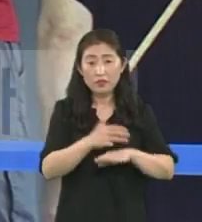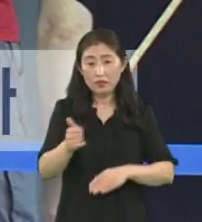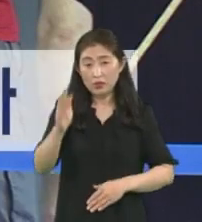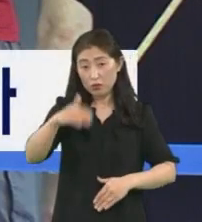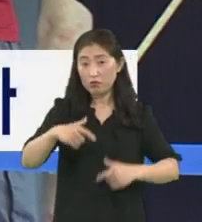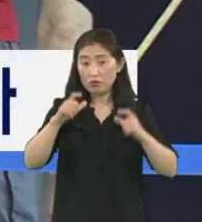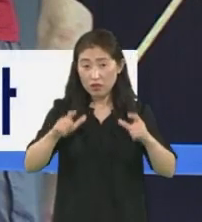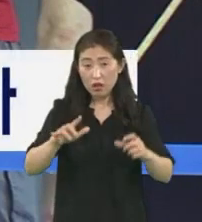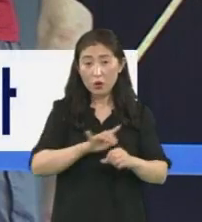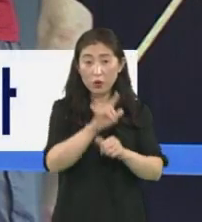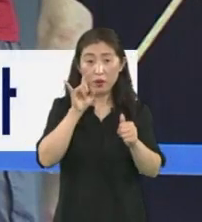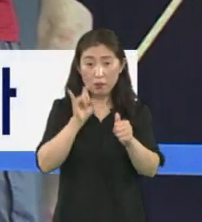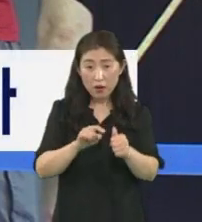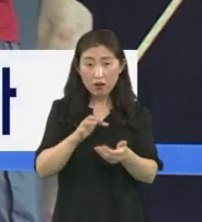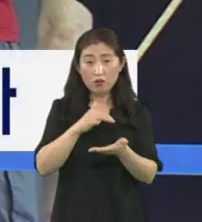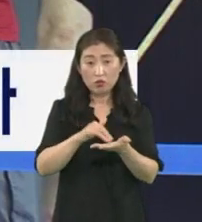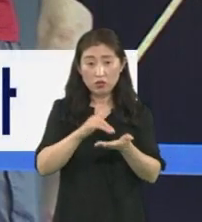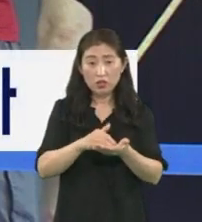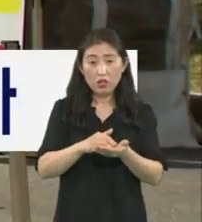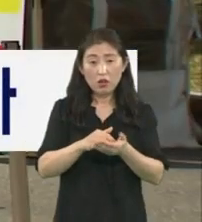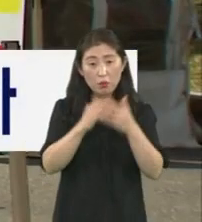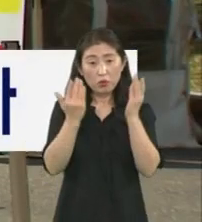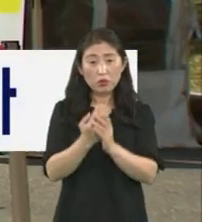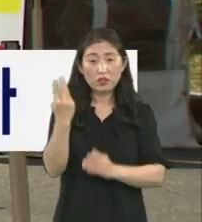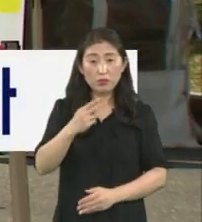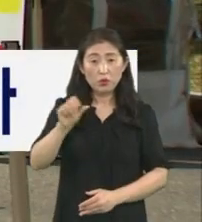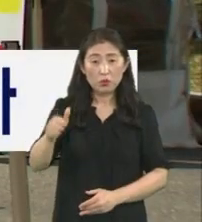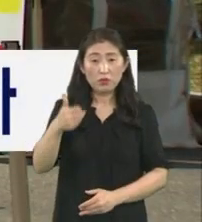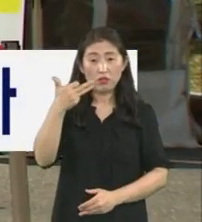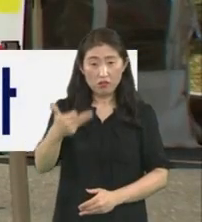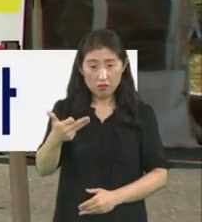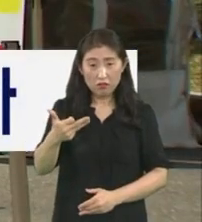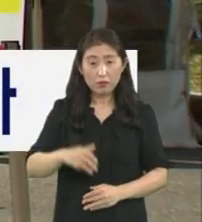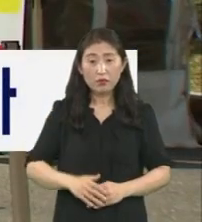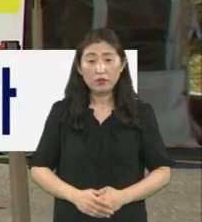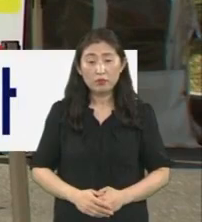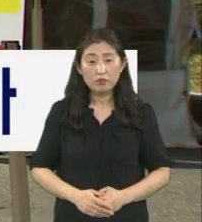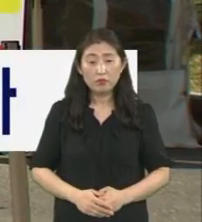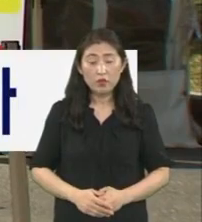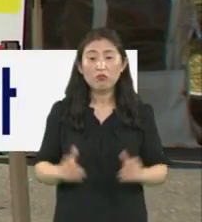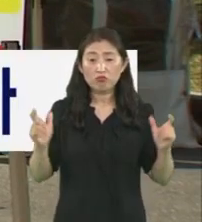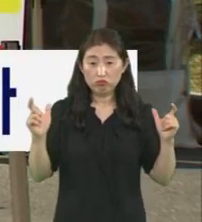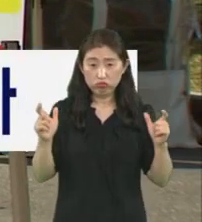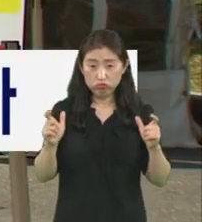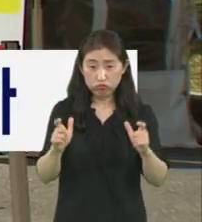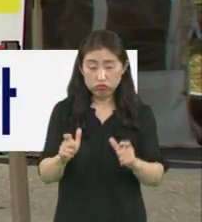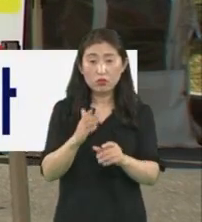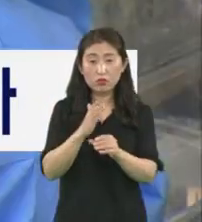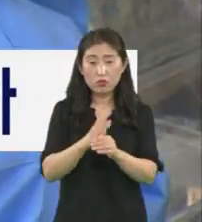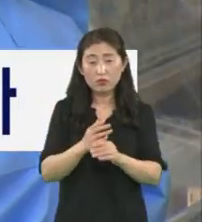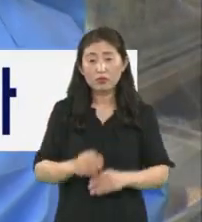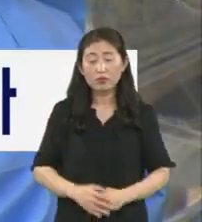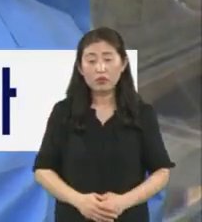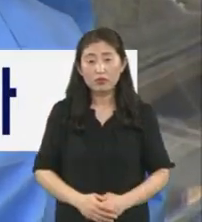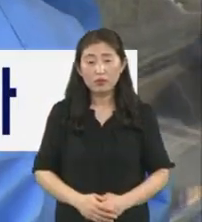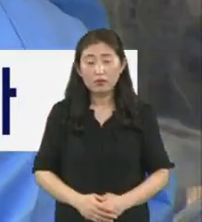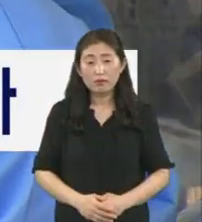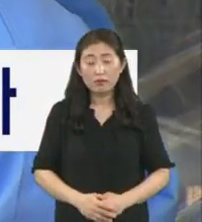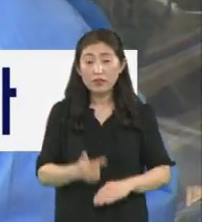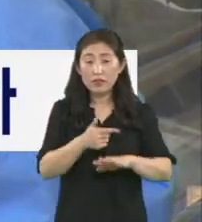대전과 세종 충남에서 코로나19 하루 신규 확진자가 모두 3,518명 발생해 닷새째 감소세를